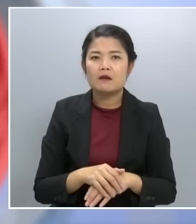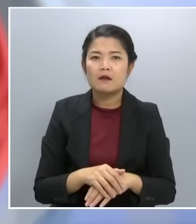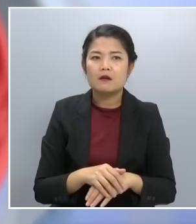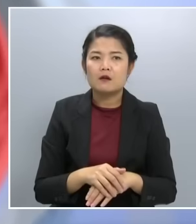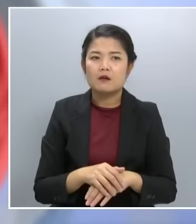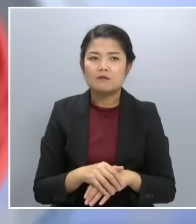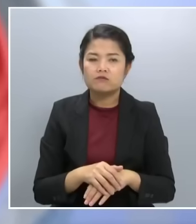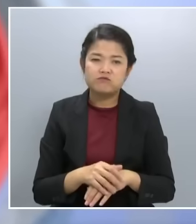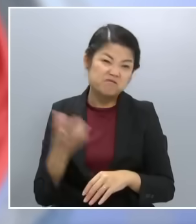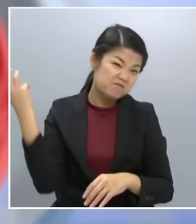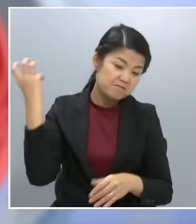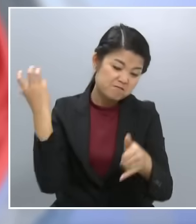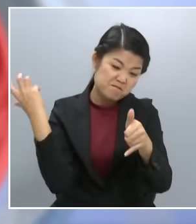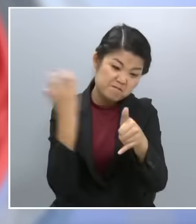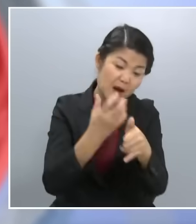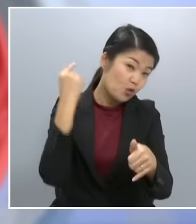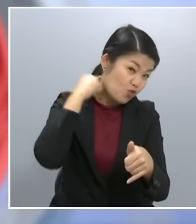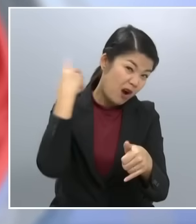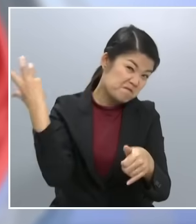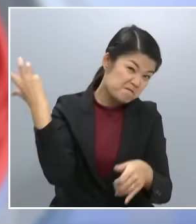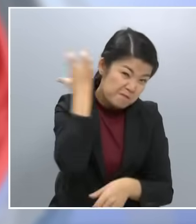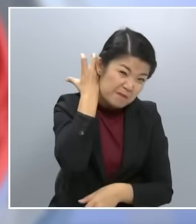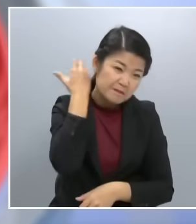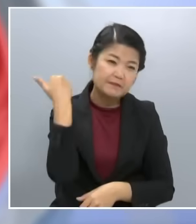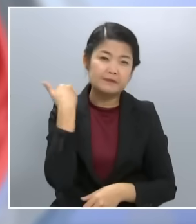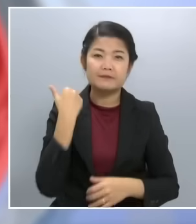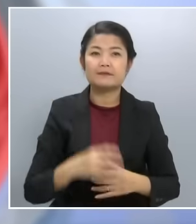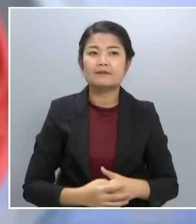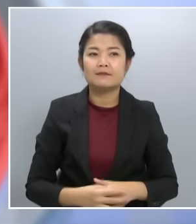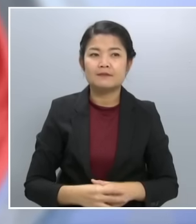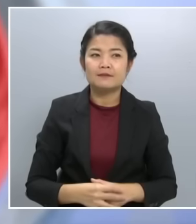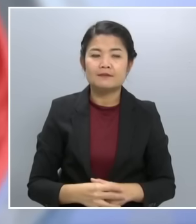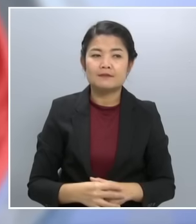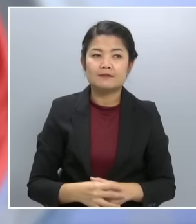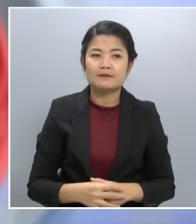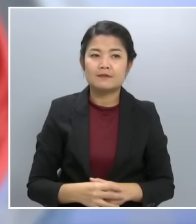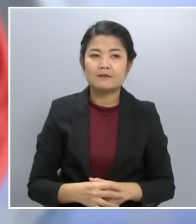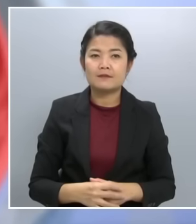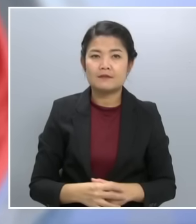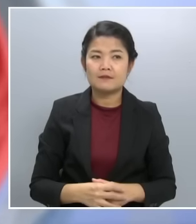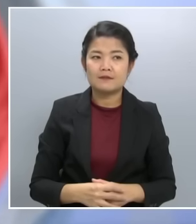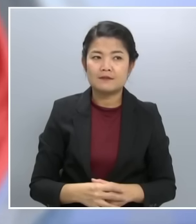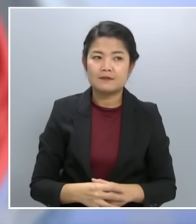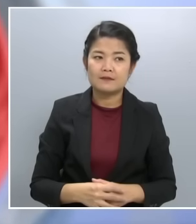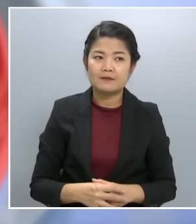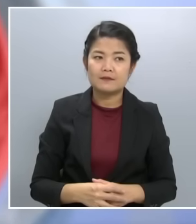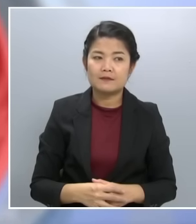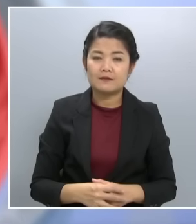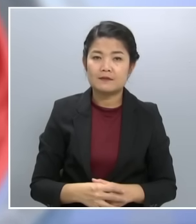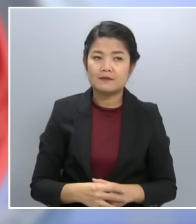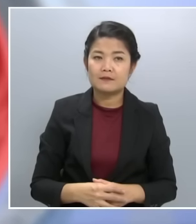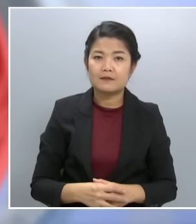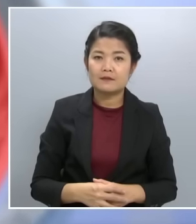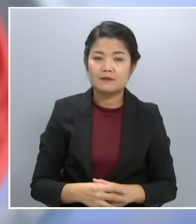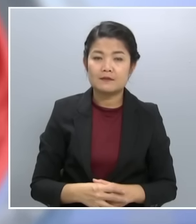เข้าที่ไทอยหรือหัวประมาณแบบนั้นล่ะฮะคุณผู้ชมครับเนี่ยครับคือเรื่องนี้นี่